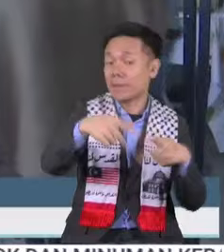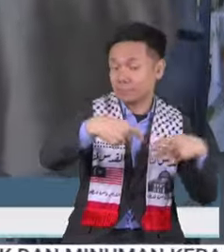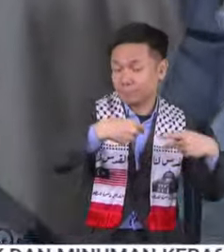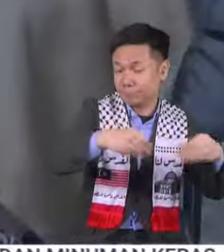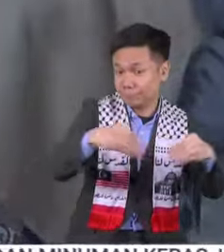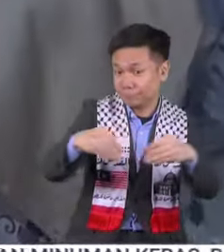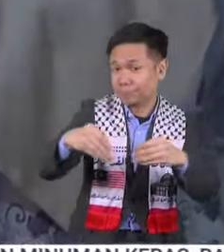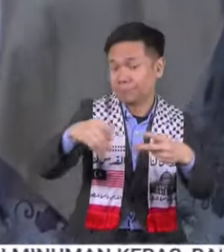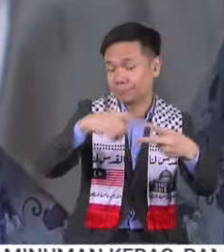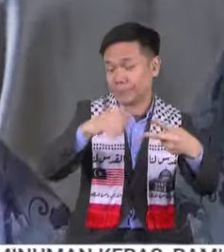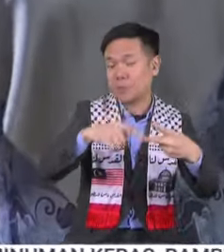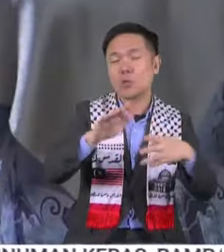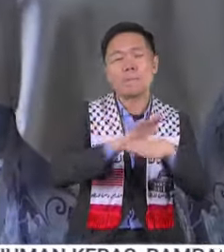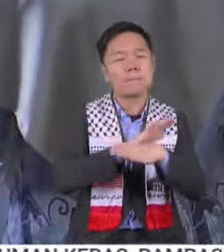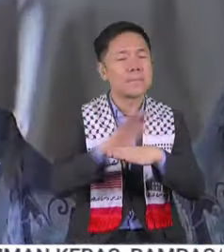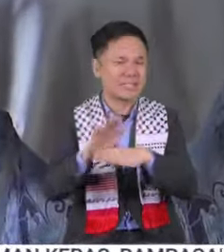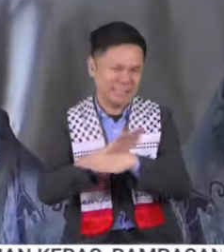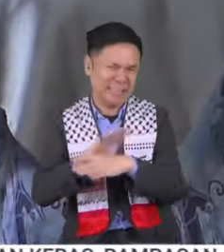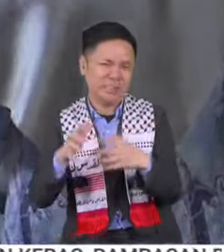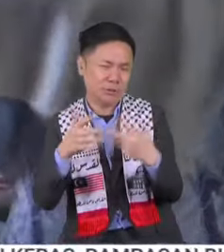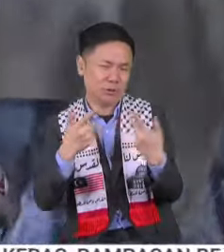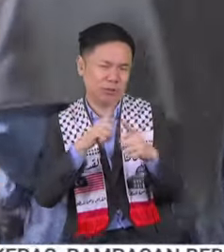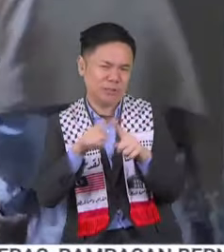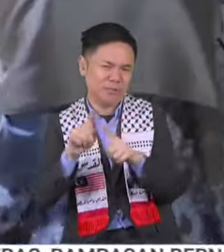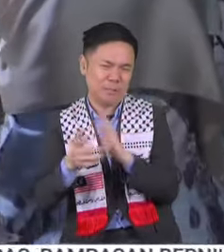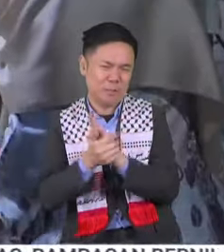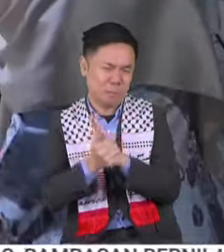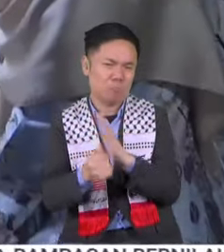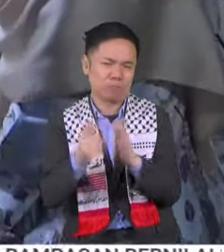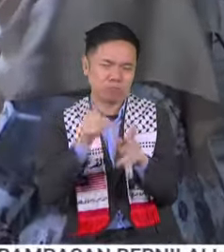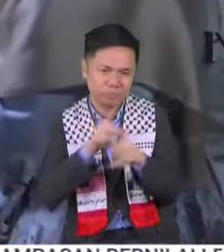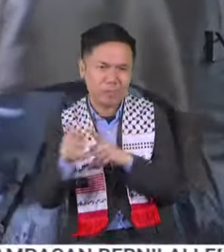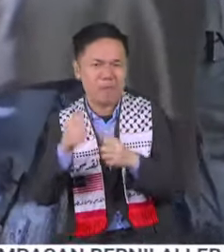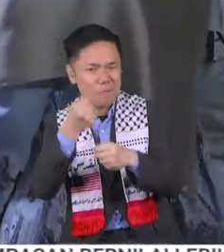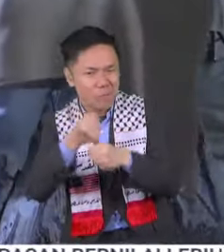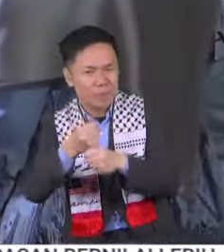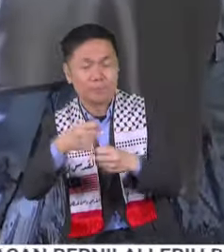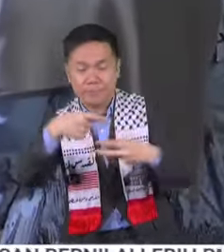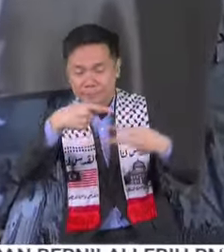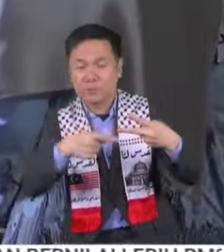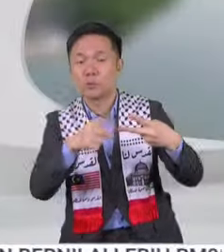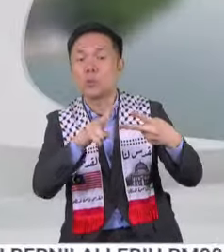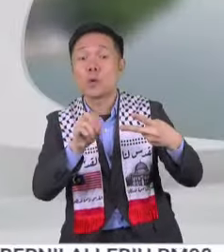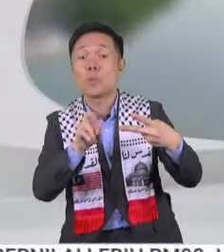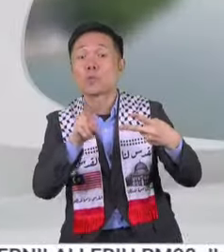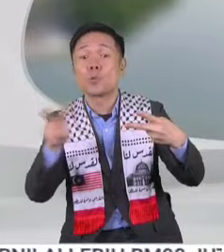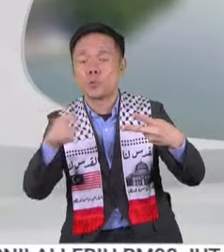untuk Perdagangan, Perniagaan, Industri dan Profesion 2022.